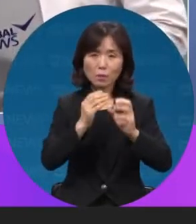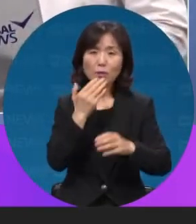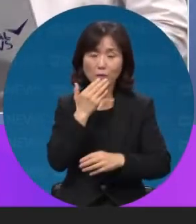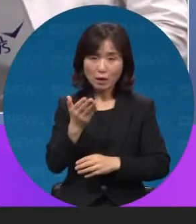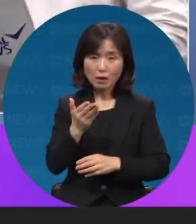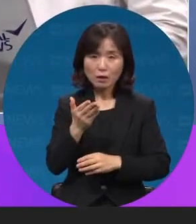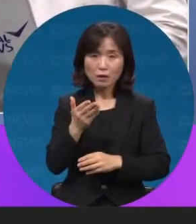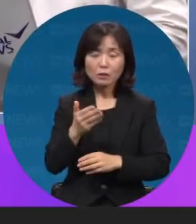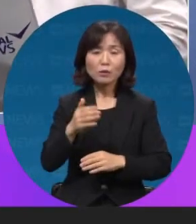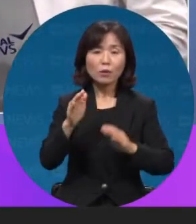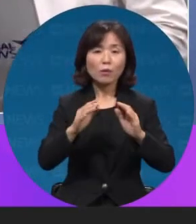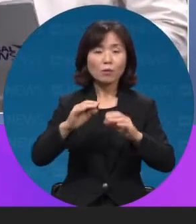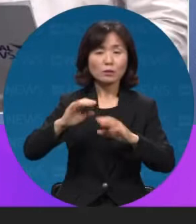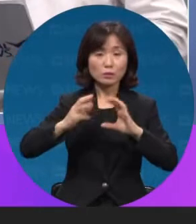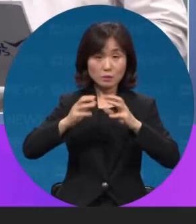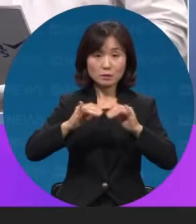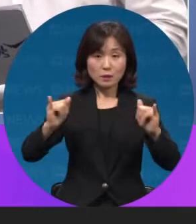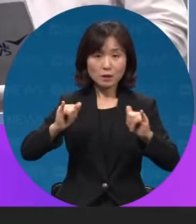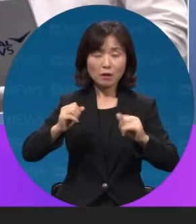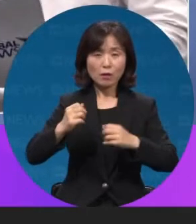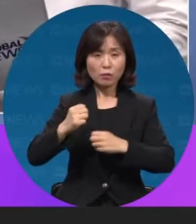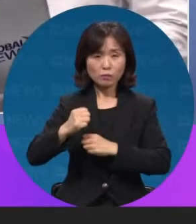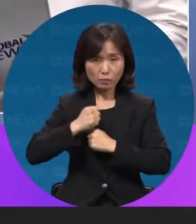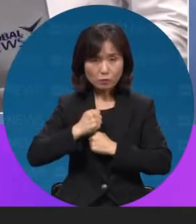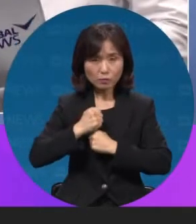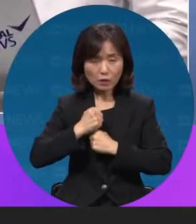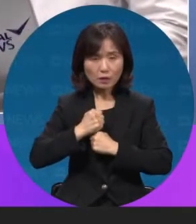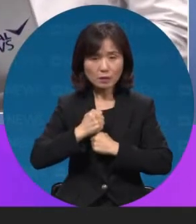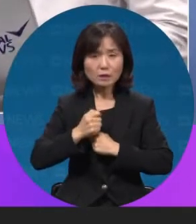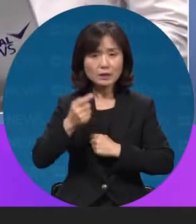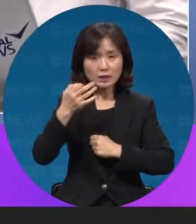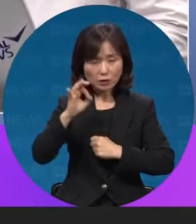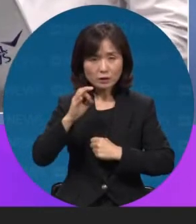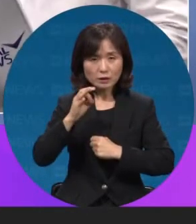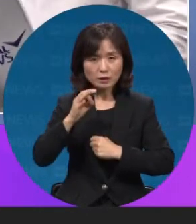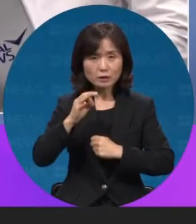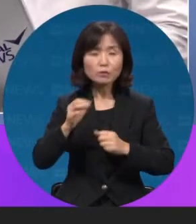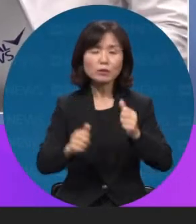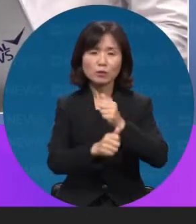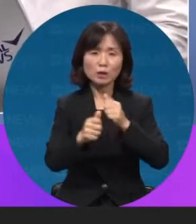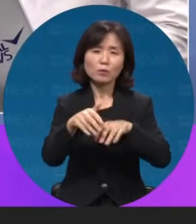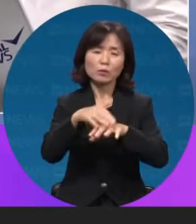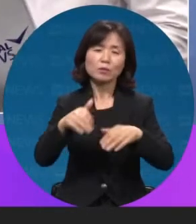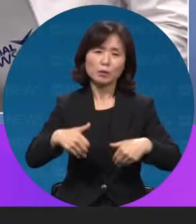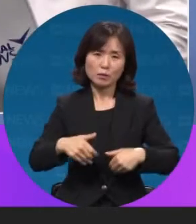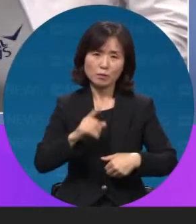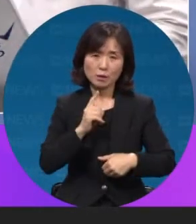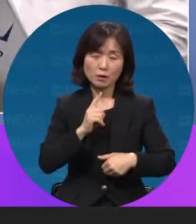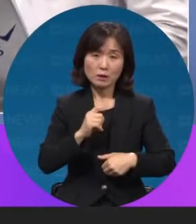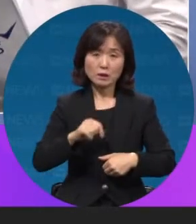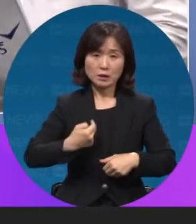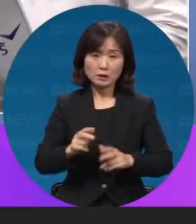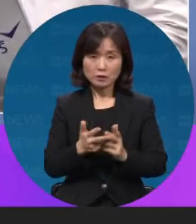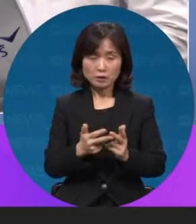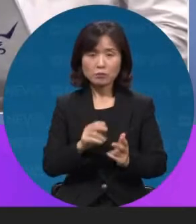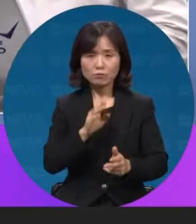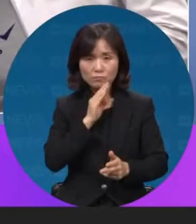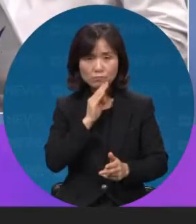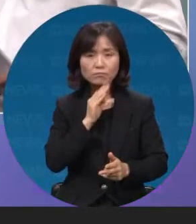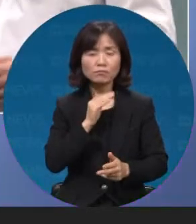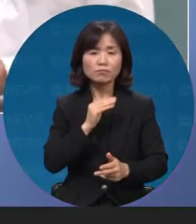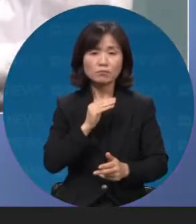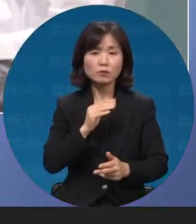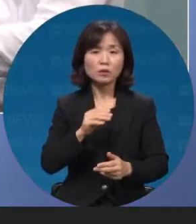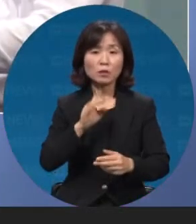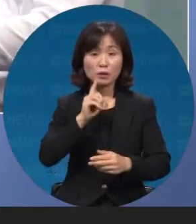학교 이사회를 구성해야 한다고 조언하는 데요 자신의 믿고 또 옳다고 생각하는 것도 중요하지만 그걸 말하는 방법도 중요하단